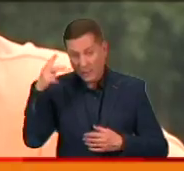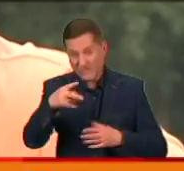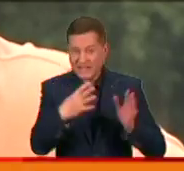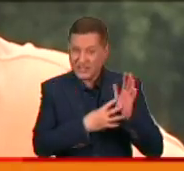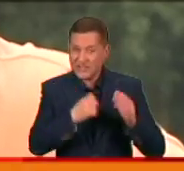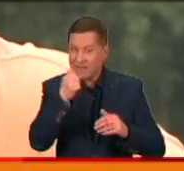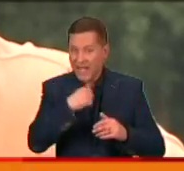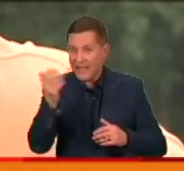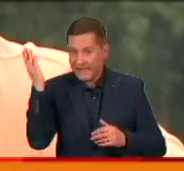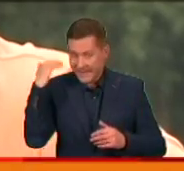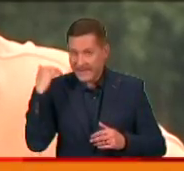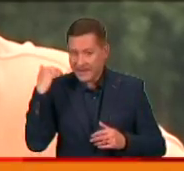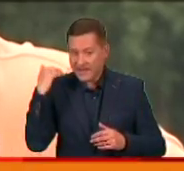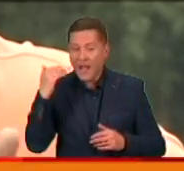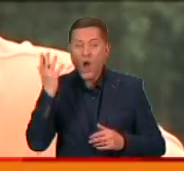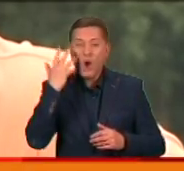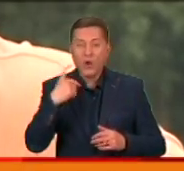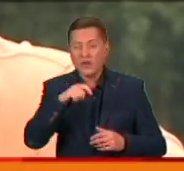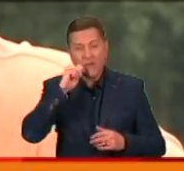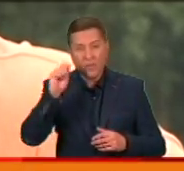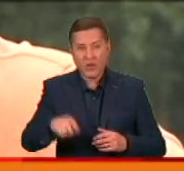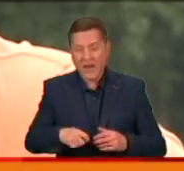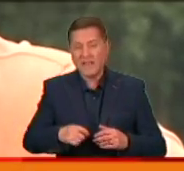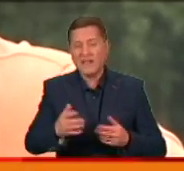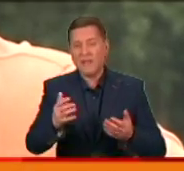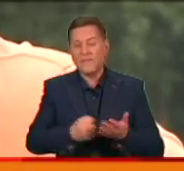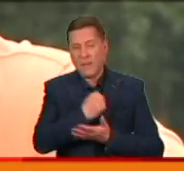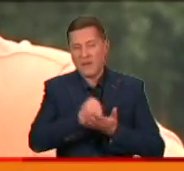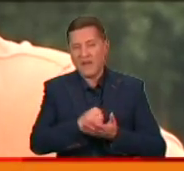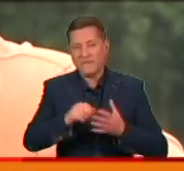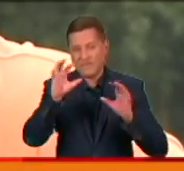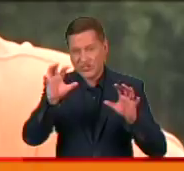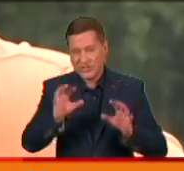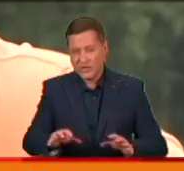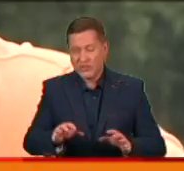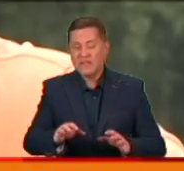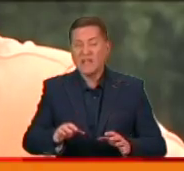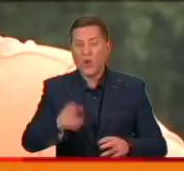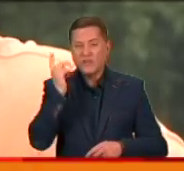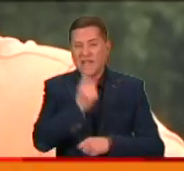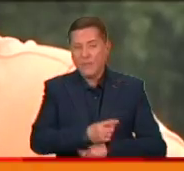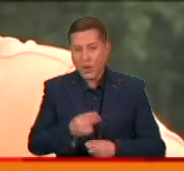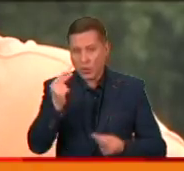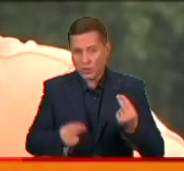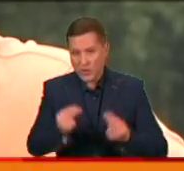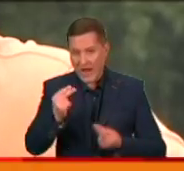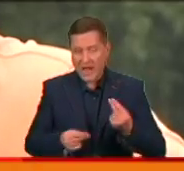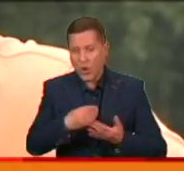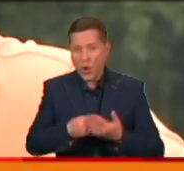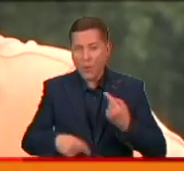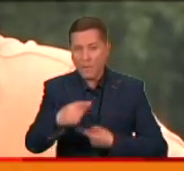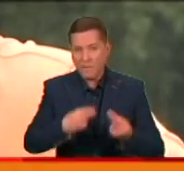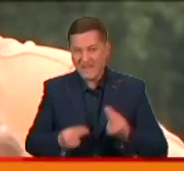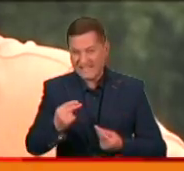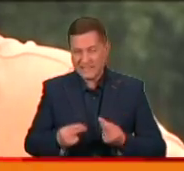так, і от коли в Україні набрав чинності закон про заборону грального бізнесу. І з